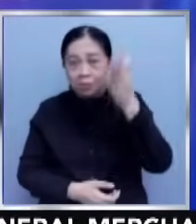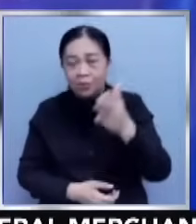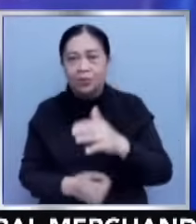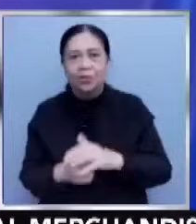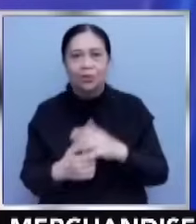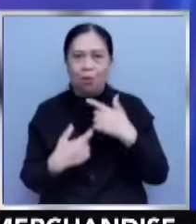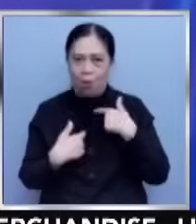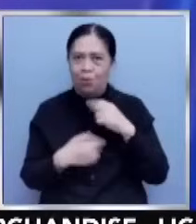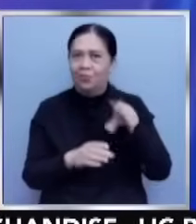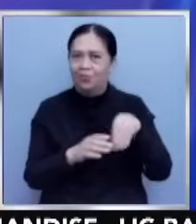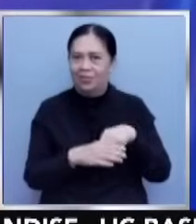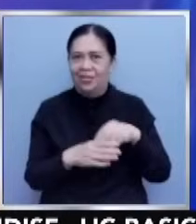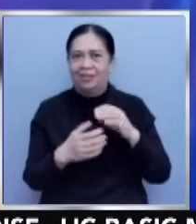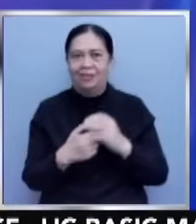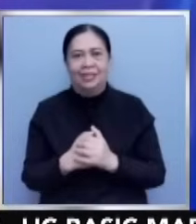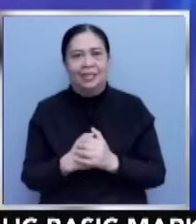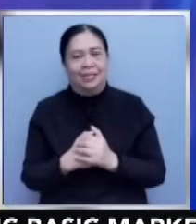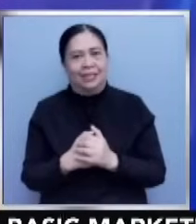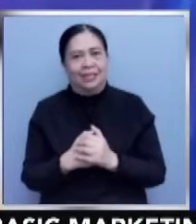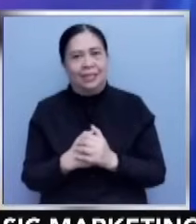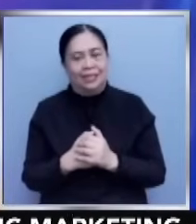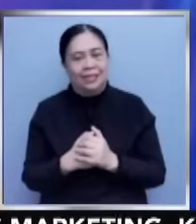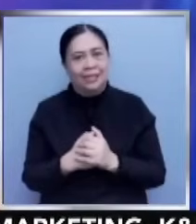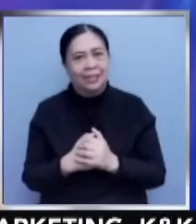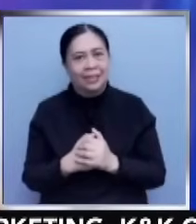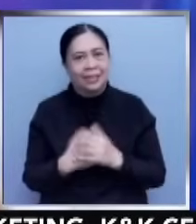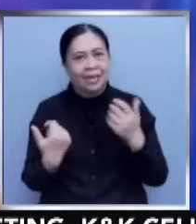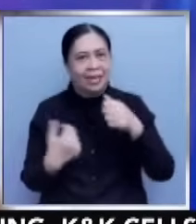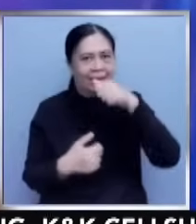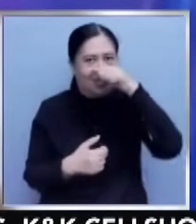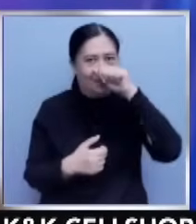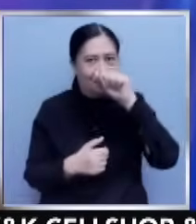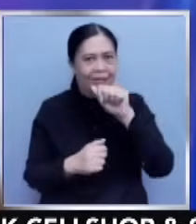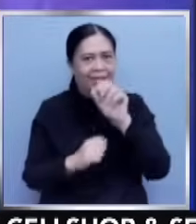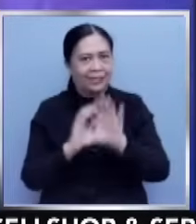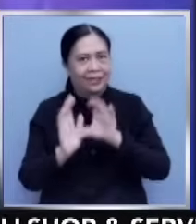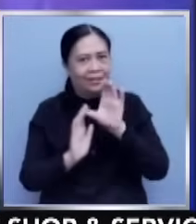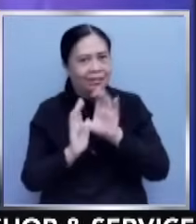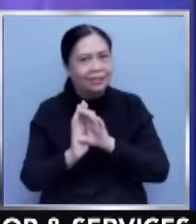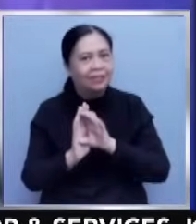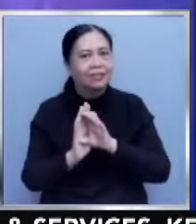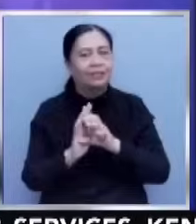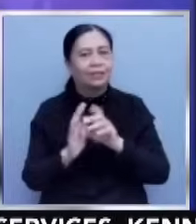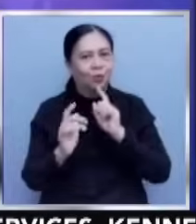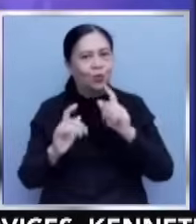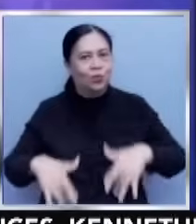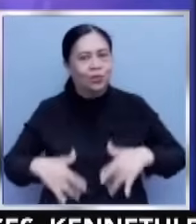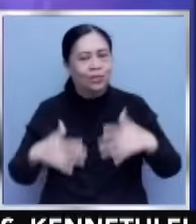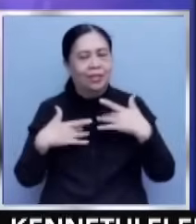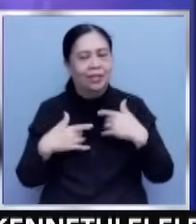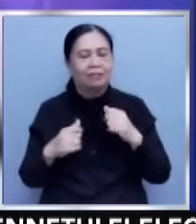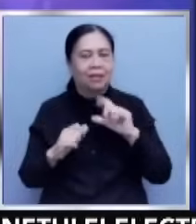ng isang ng anime character, ng live action. Nakaka-proud na